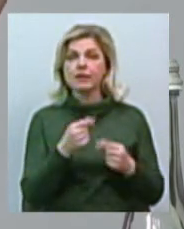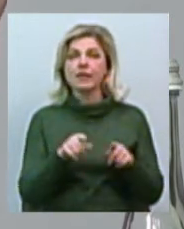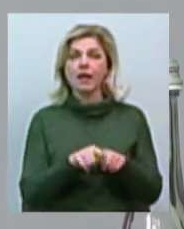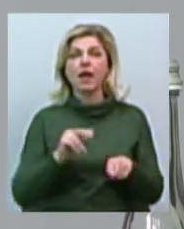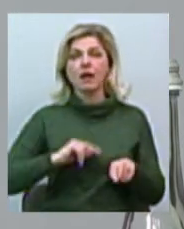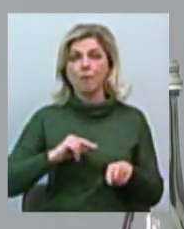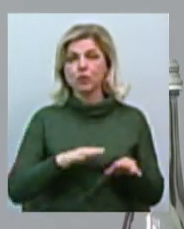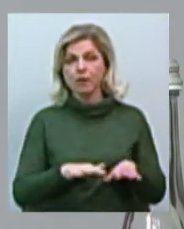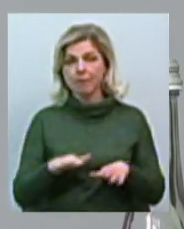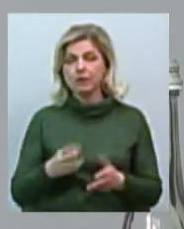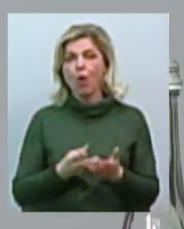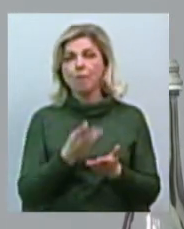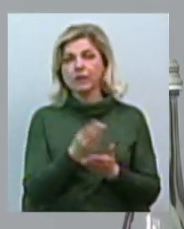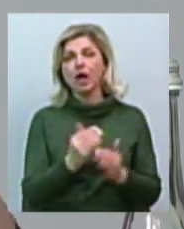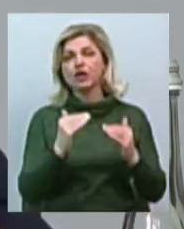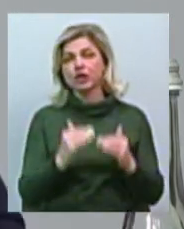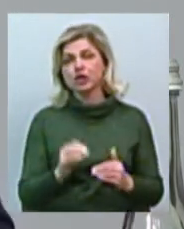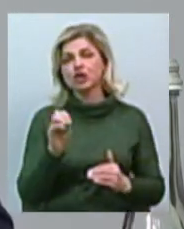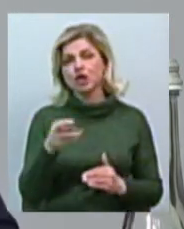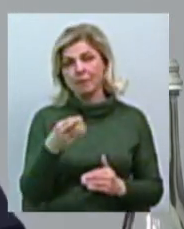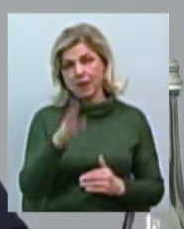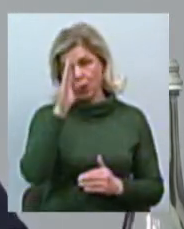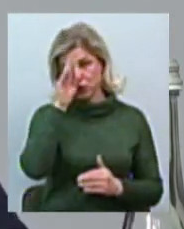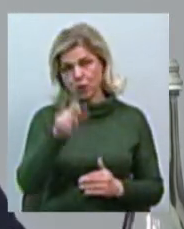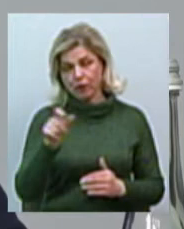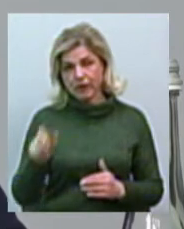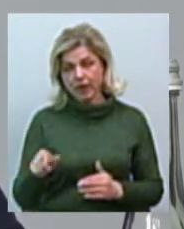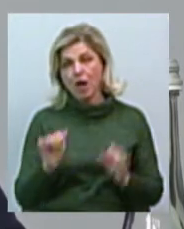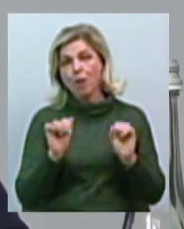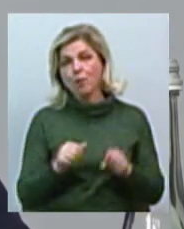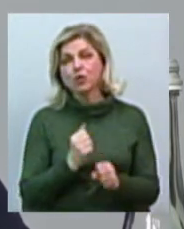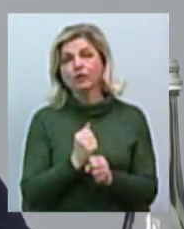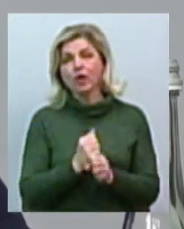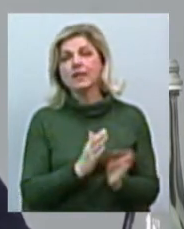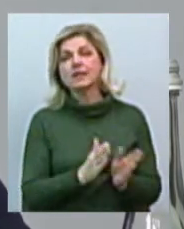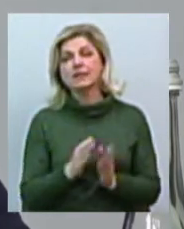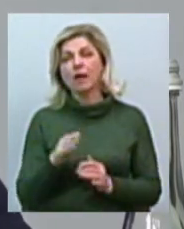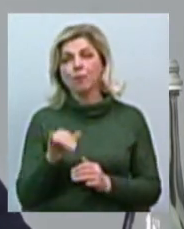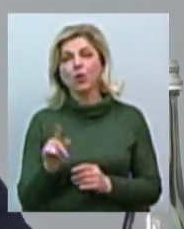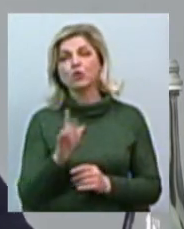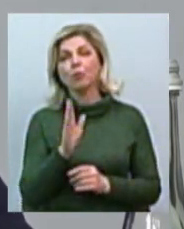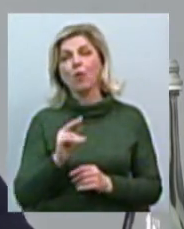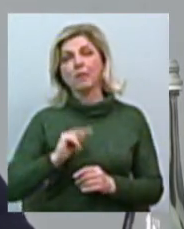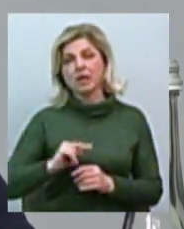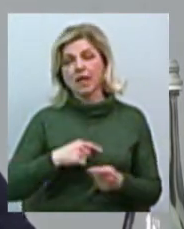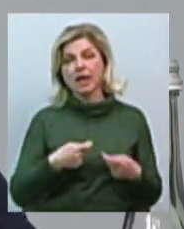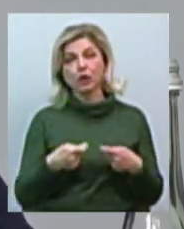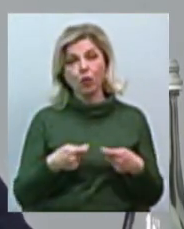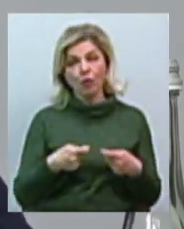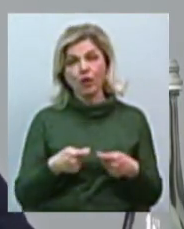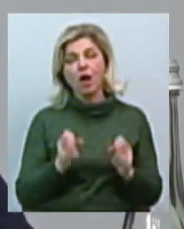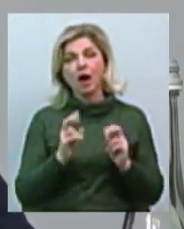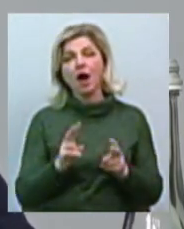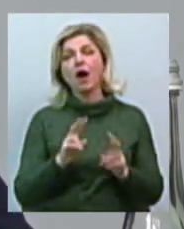місця оплачуються нижче, ніж для чоловіків. Натомість ми можемо створити систему, яка буде працювати ринково, як зазначив